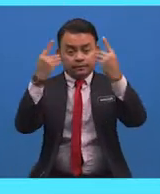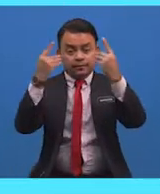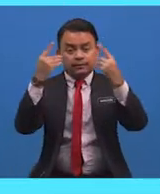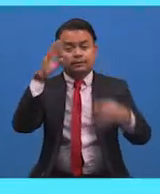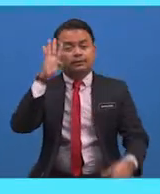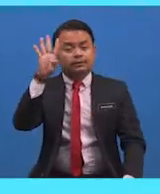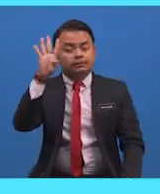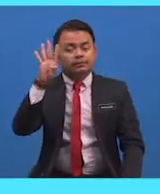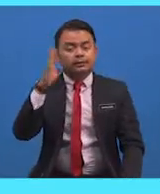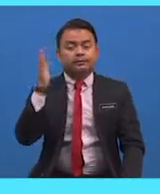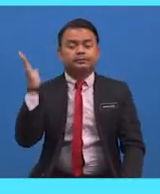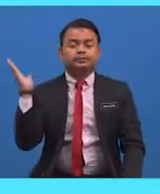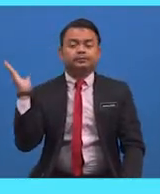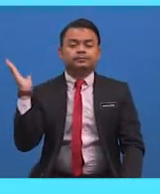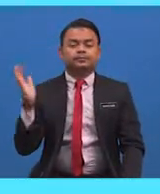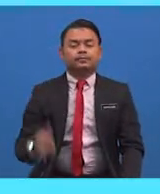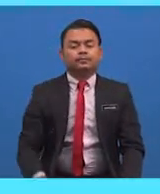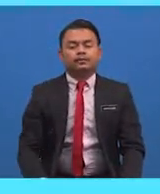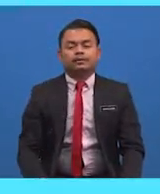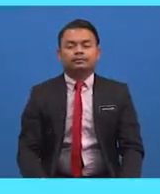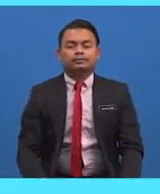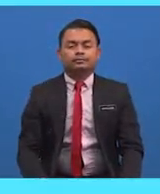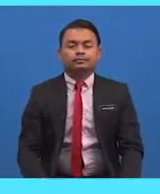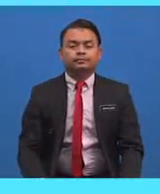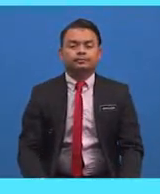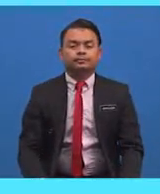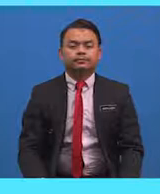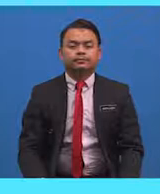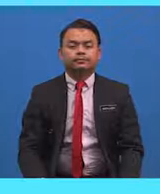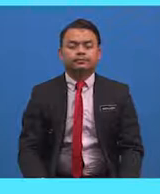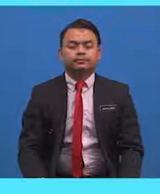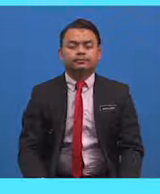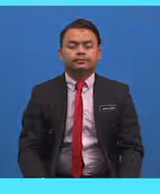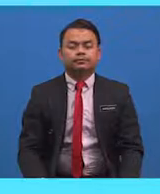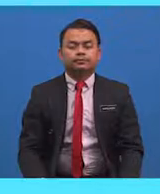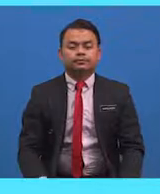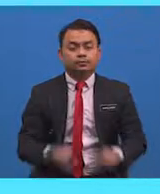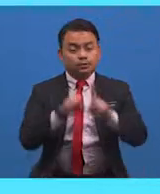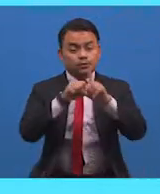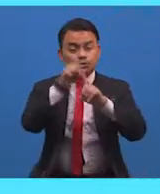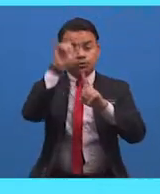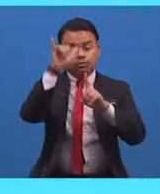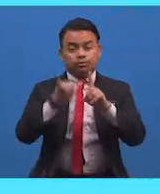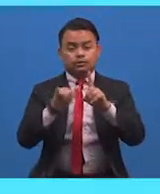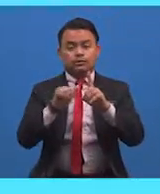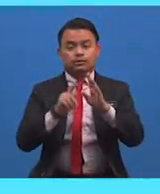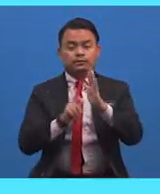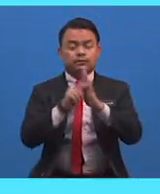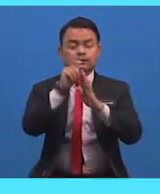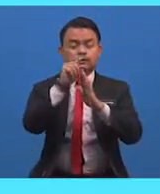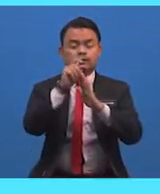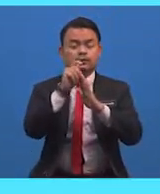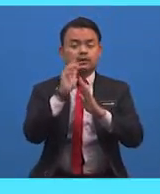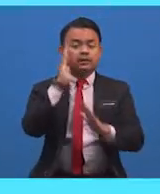letupan ais dan glasier akan mencair. Suhu yang semakin meningkat akan mencairkan